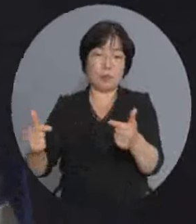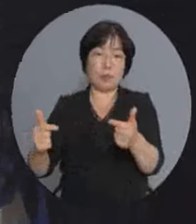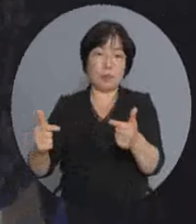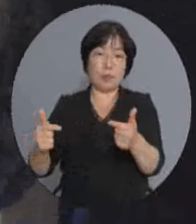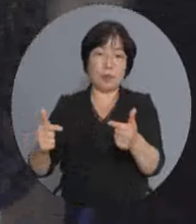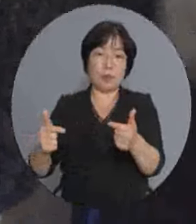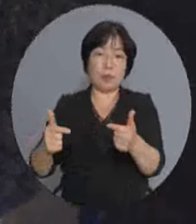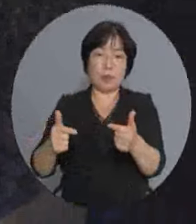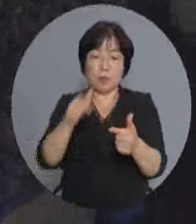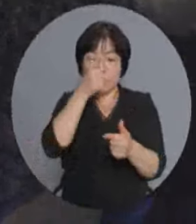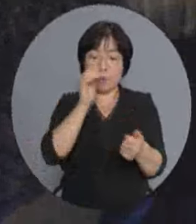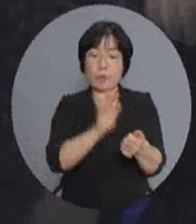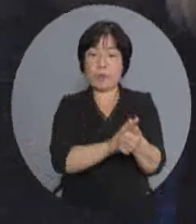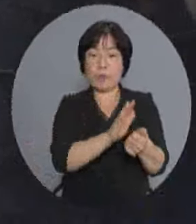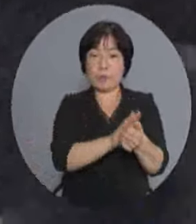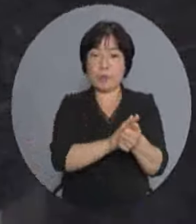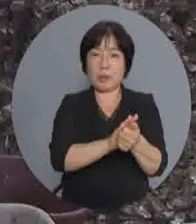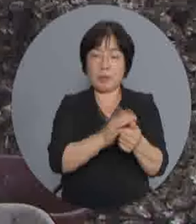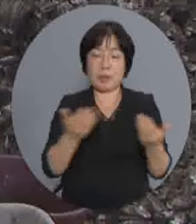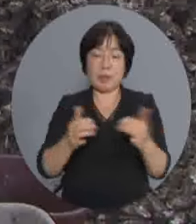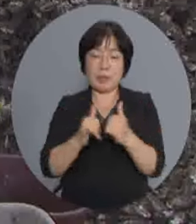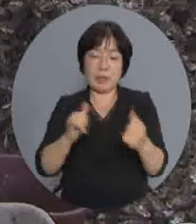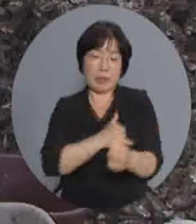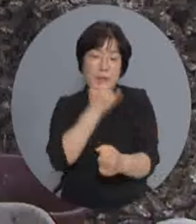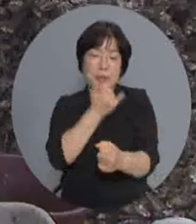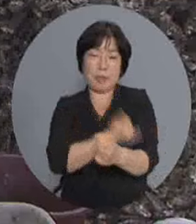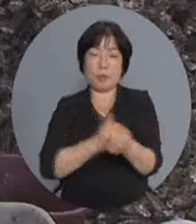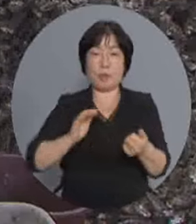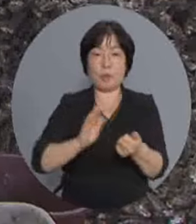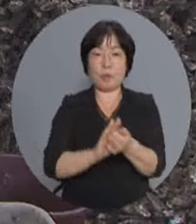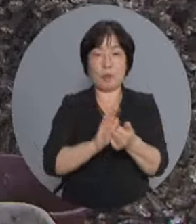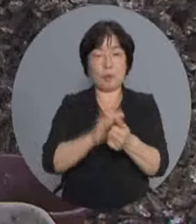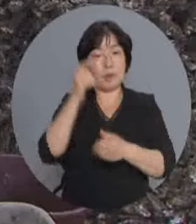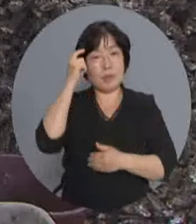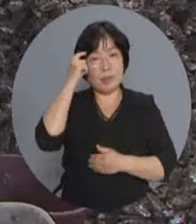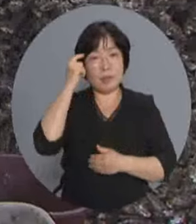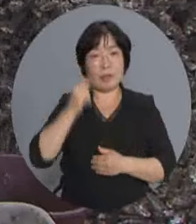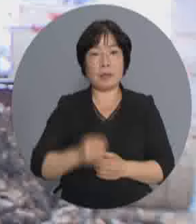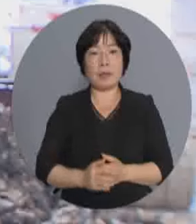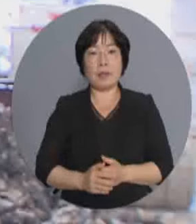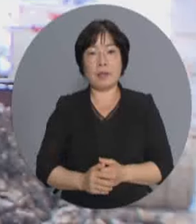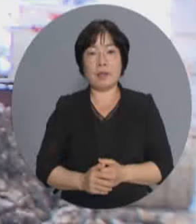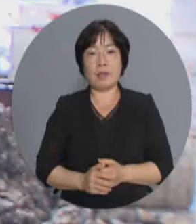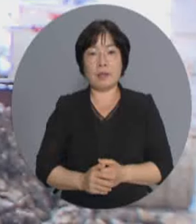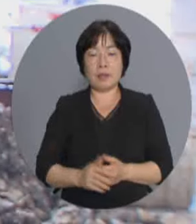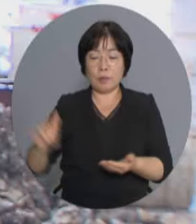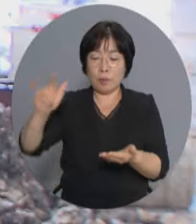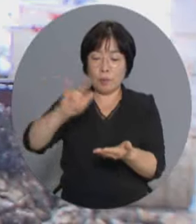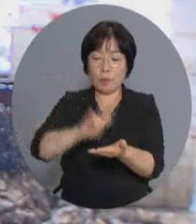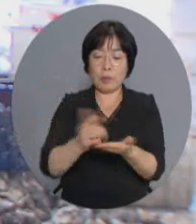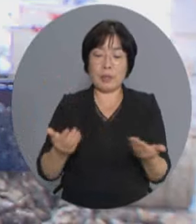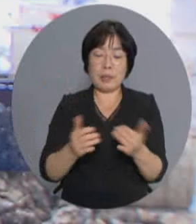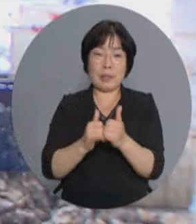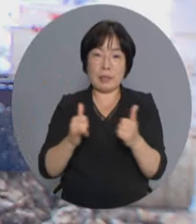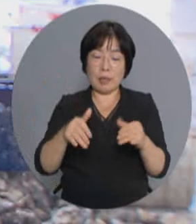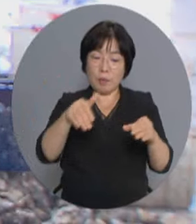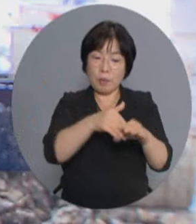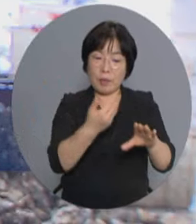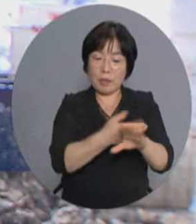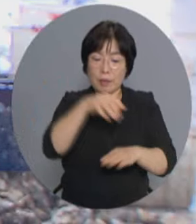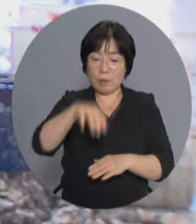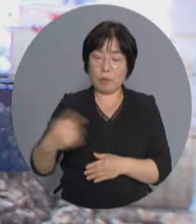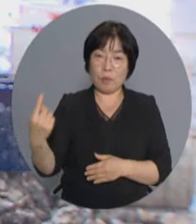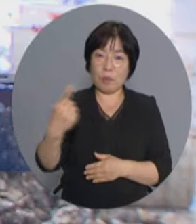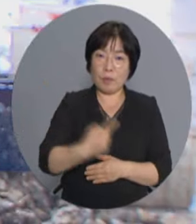물론 통역 도우미를 지원해 근로자들의 인권도 잘 챙기겠다는 계획입니다. 외국인 근로자가 문화가 다른 이곳에